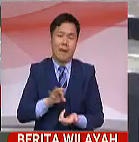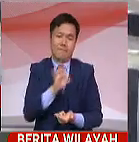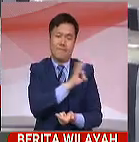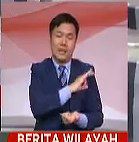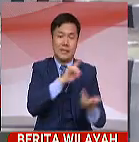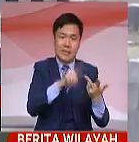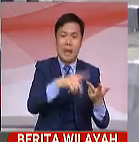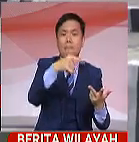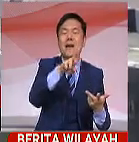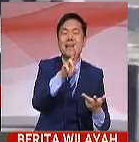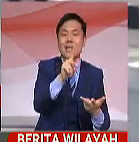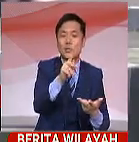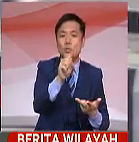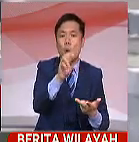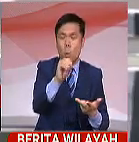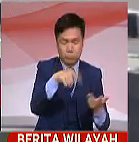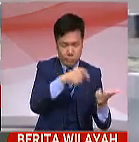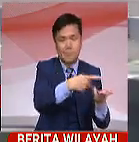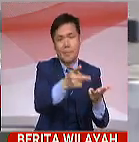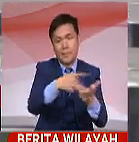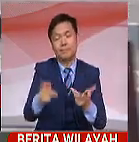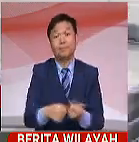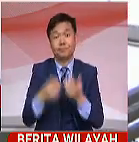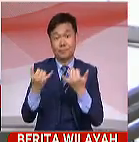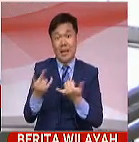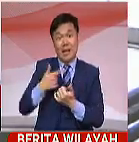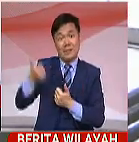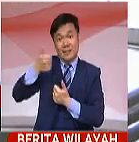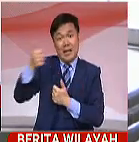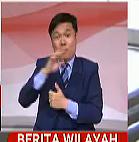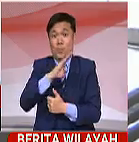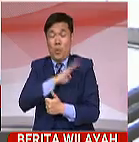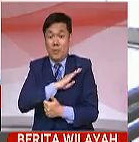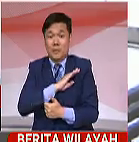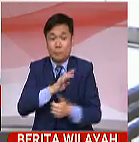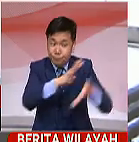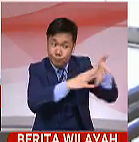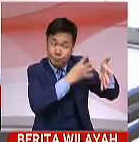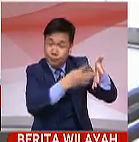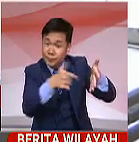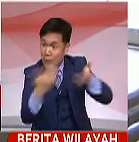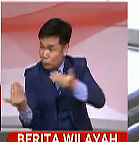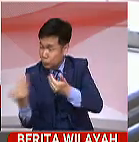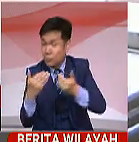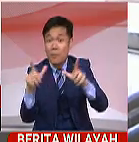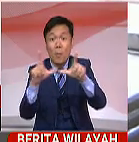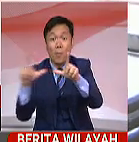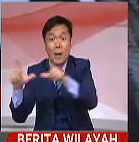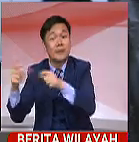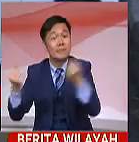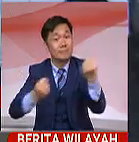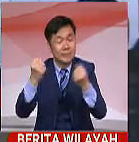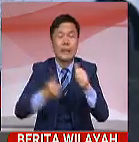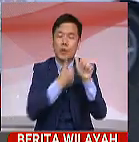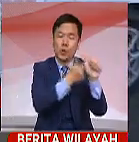Pertubuhan Keselamatan Sosial Perkeso. Pihaknya kini sedang menyusun semula jadual permohon lesen memandu selaras prosedur